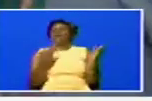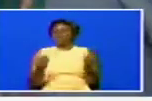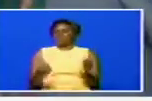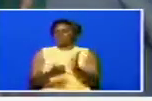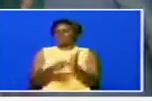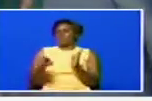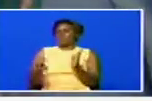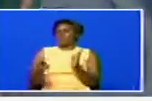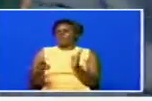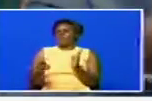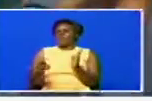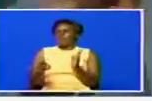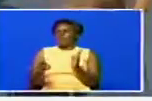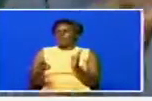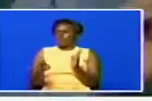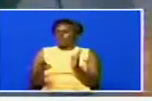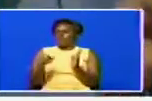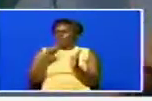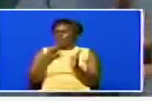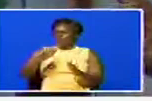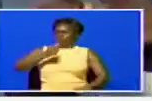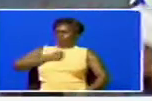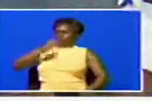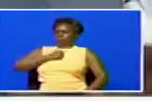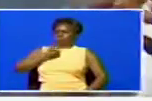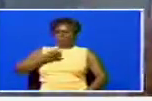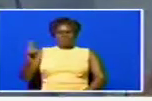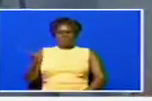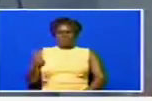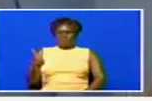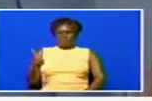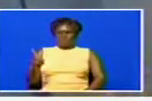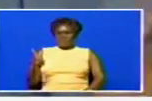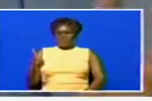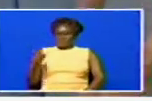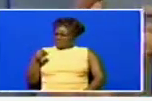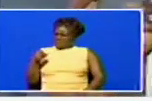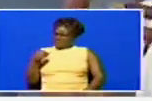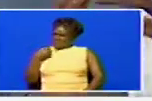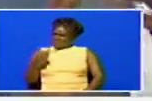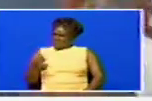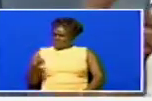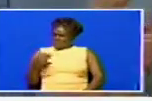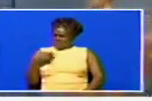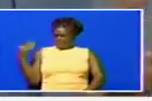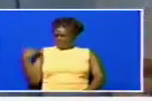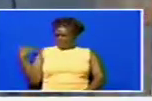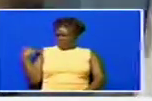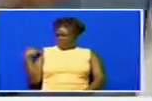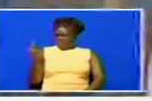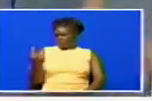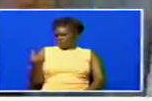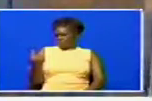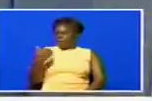hii, sio kutumia vifua. Sio kutumia vifua, kwa sababu hapo ambapo wanasema kwamba na hii ndio maana nasumbuka na hiki.